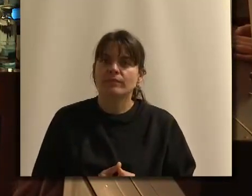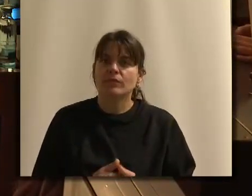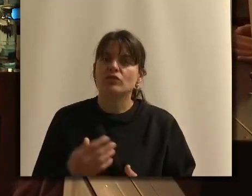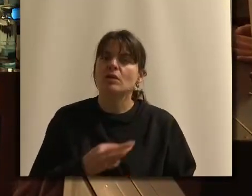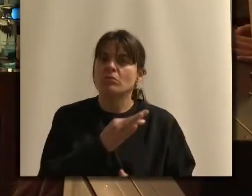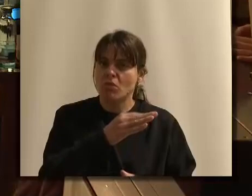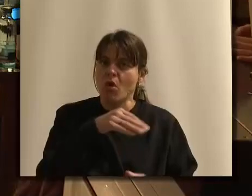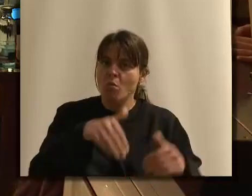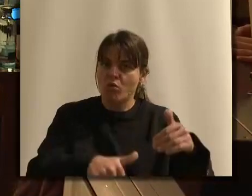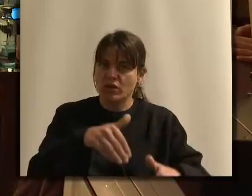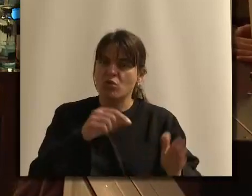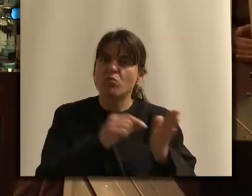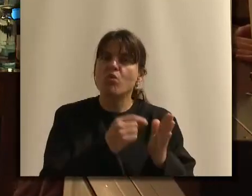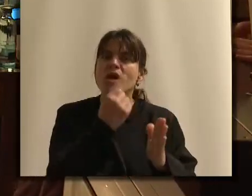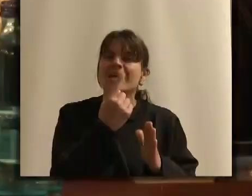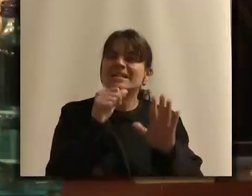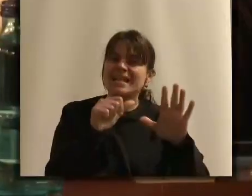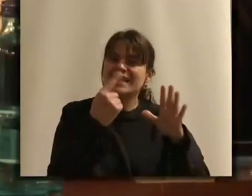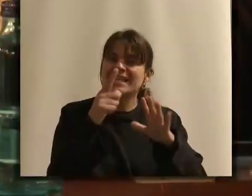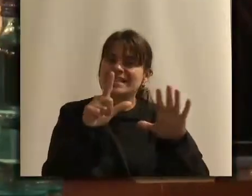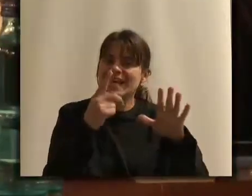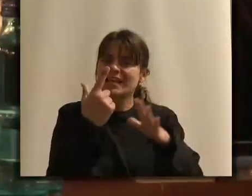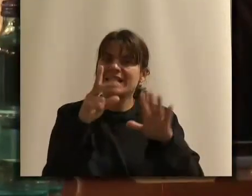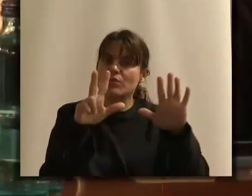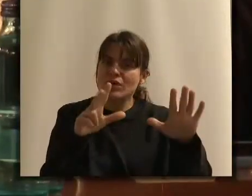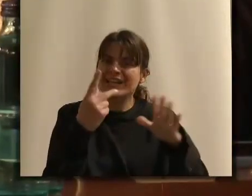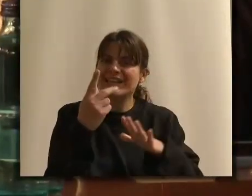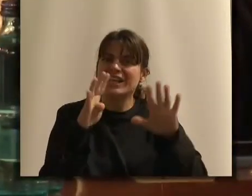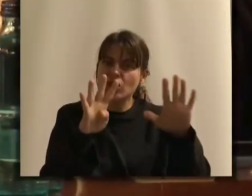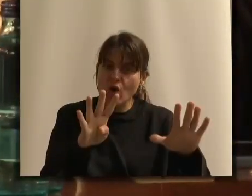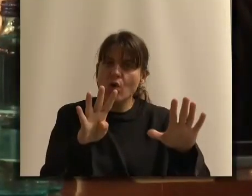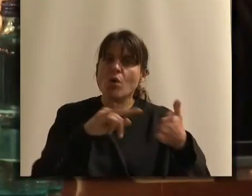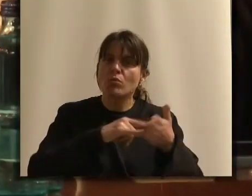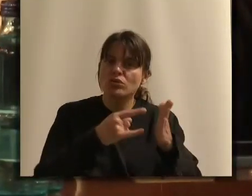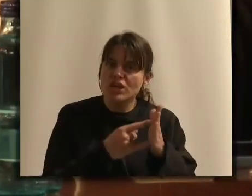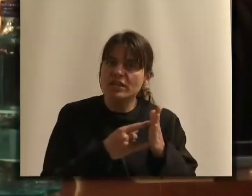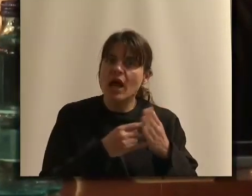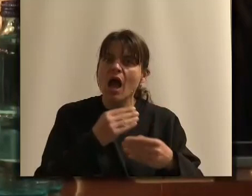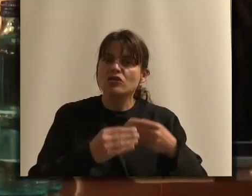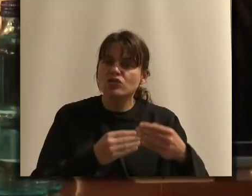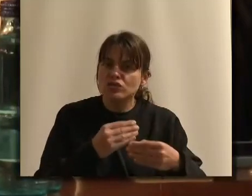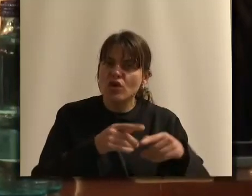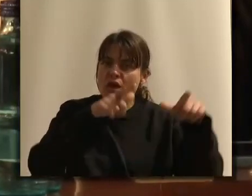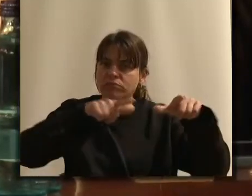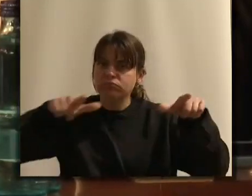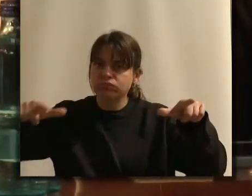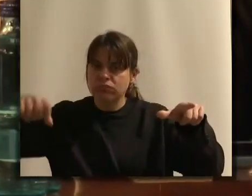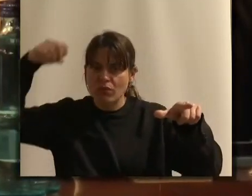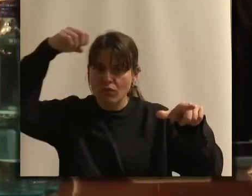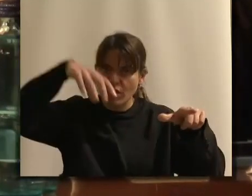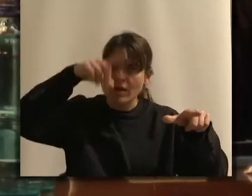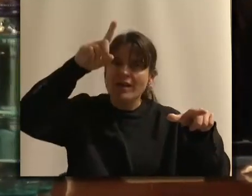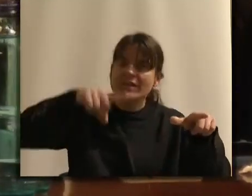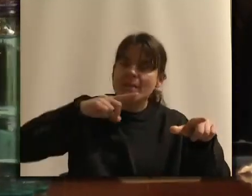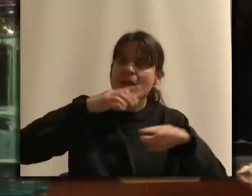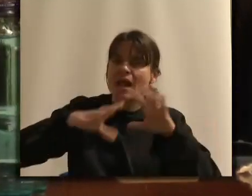a votació el punt 16, 17, 18, 19, que és aquest projecte executiu d'instal·lació fotovoltaica Joaquim Salarí, Guàrdia Urbana,